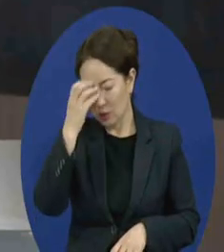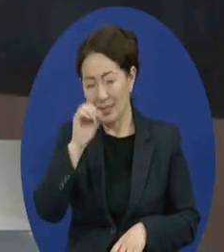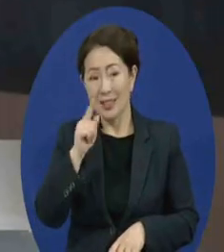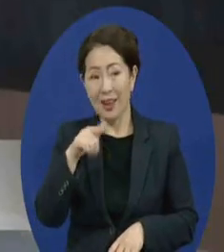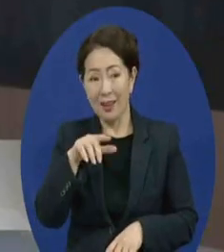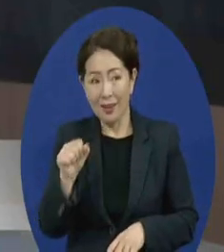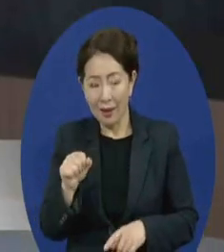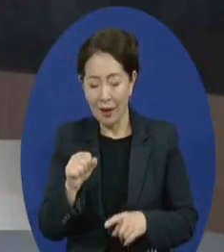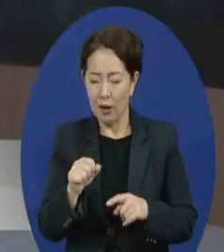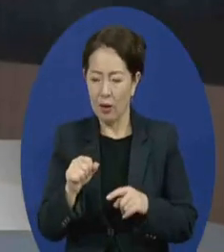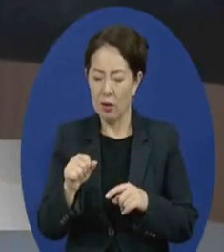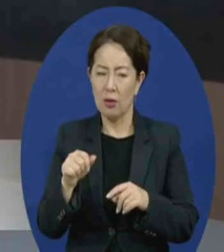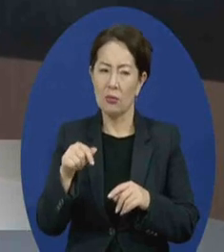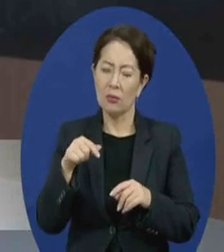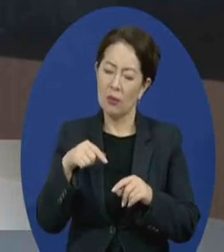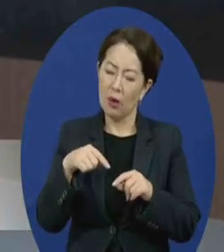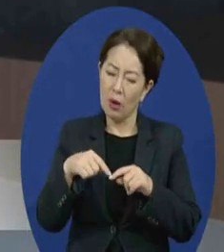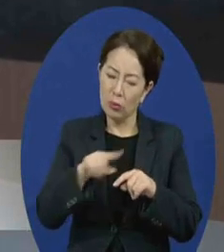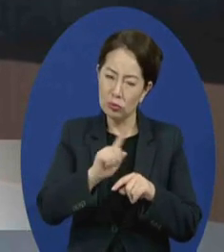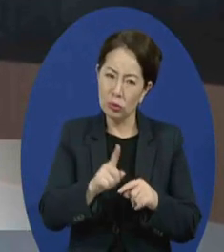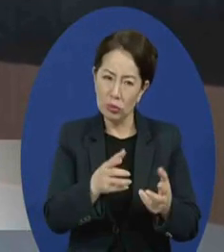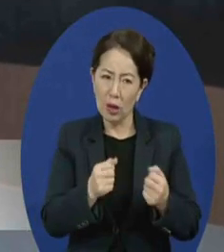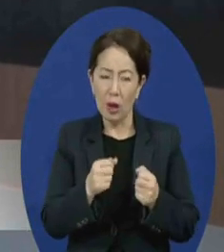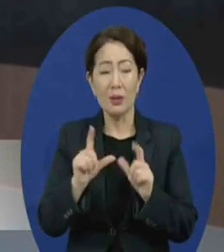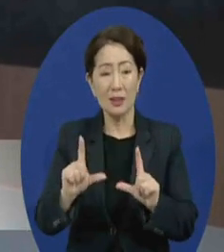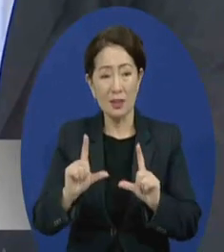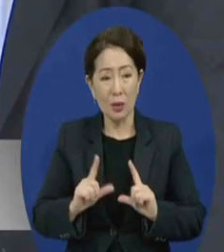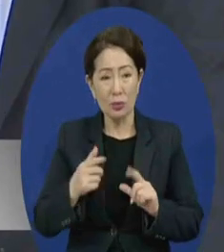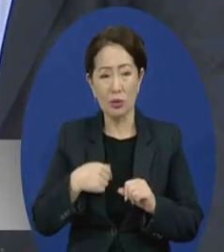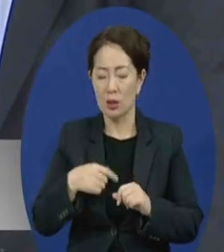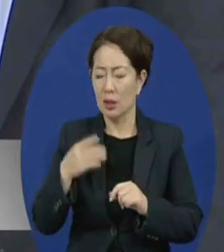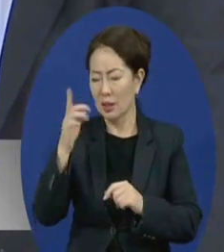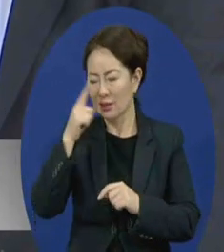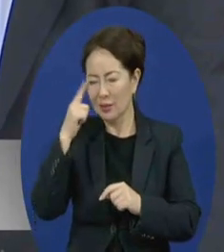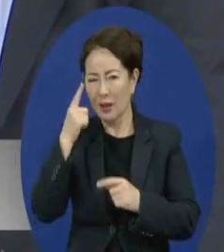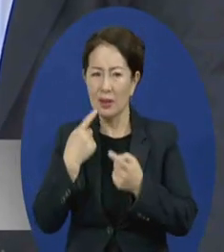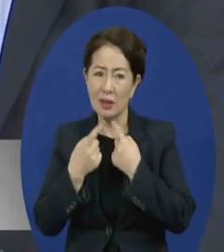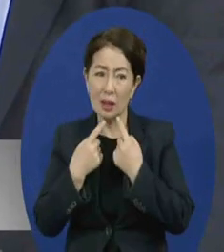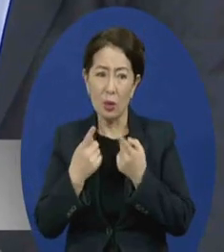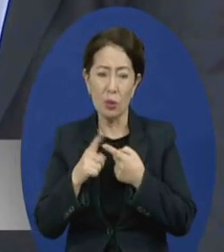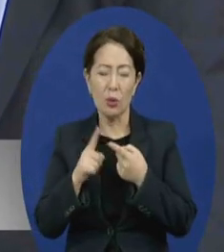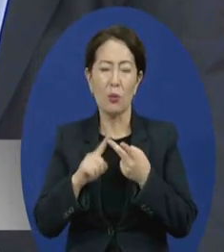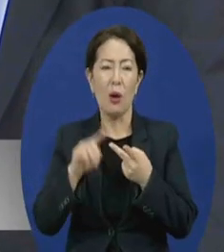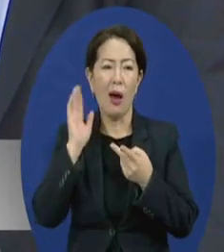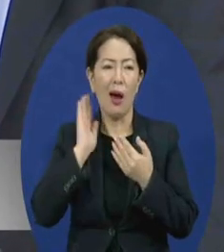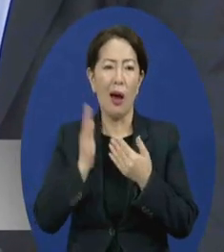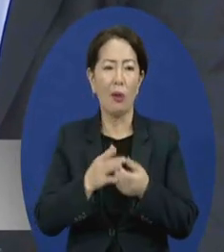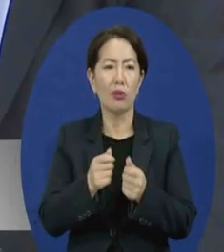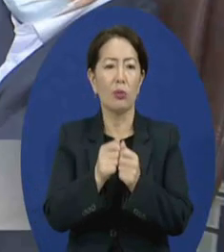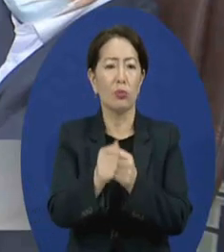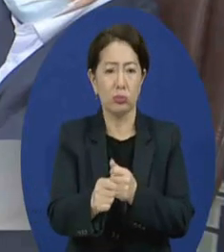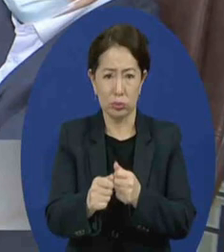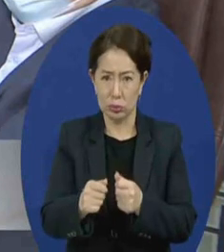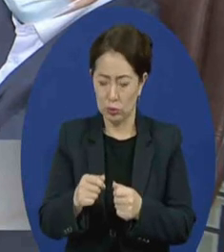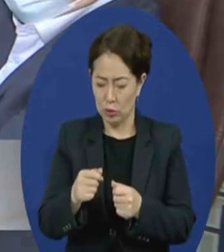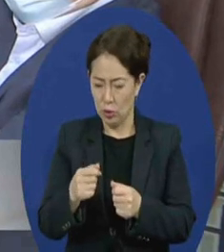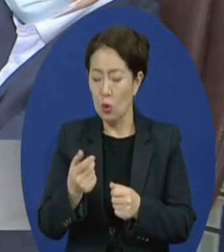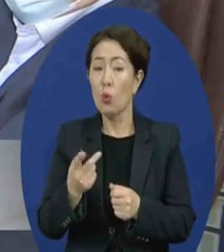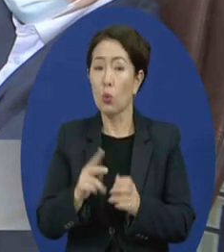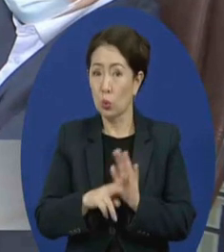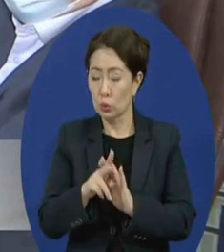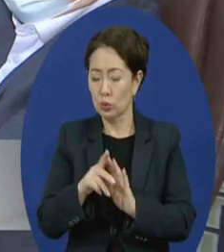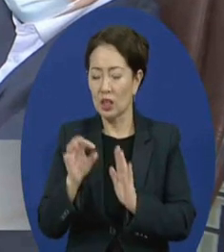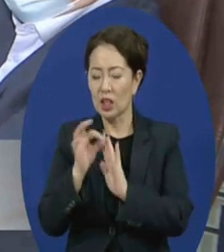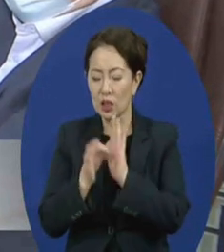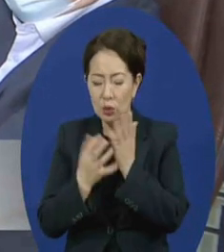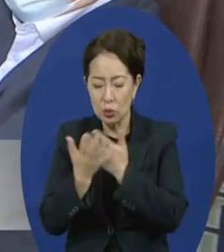нутгаас олгодог зөвшөөрөл батламж гэрчилгээг авахын тулд танил талаараа яриулах завлага өгөх үндсэн нөхцөл үүсдэг талаарч